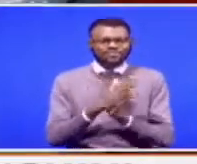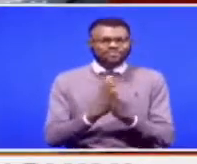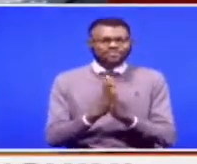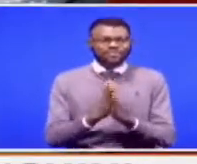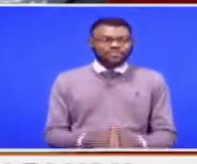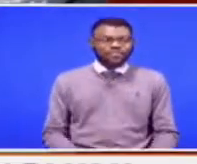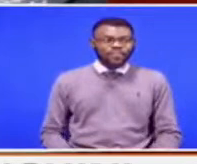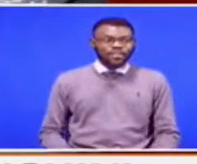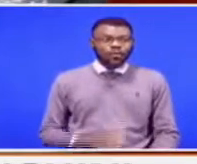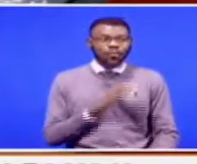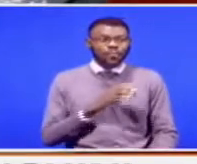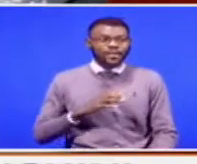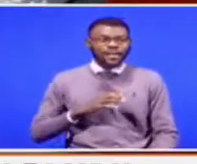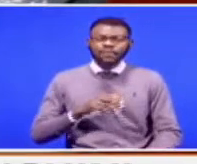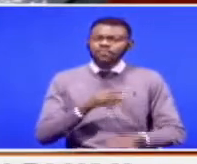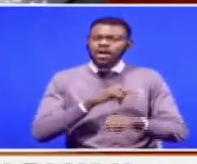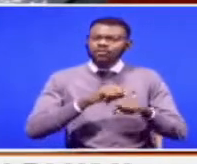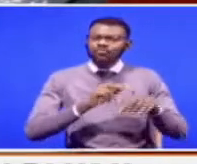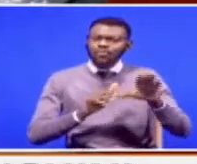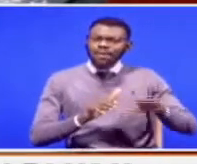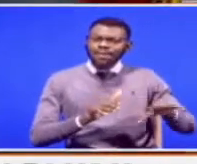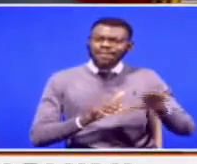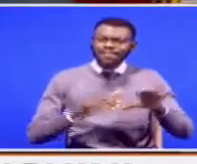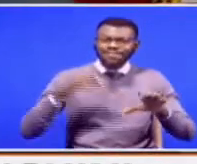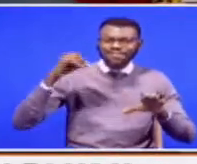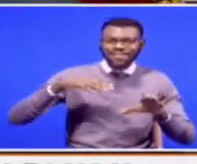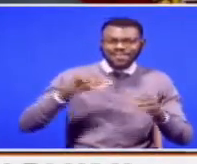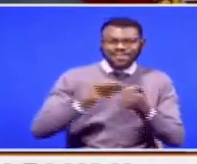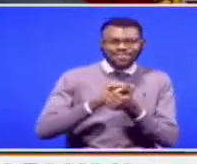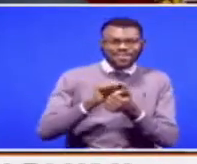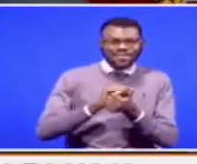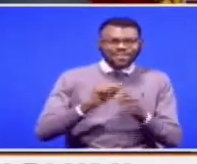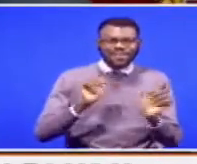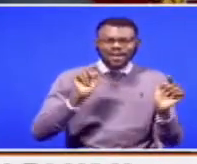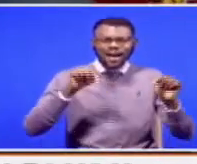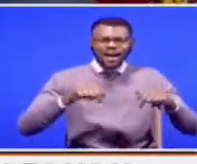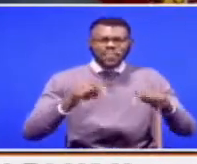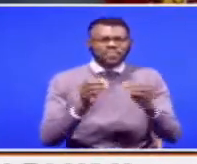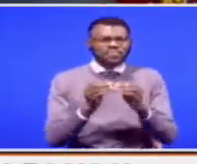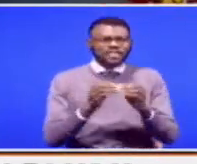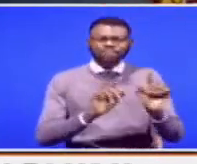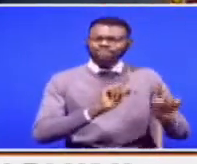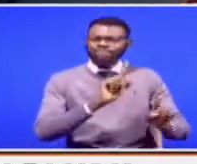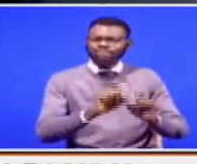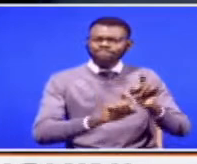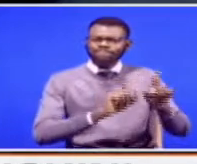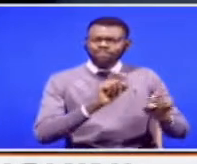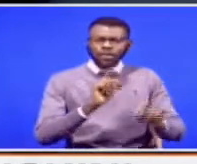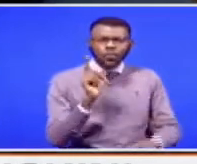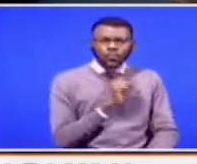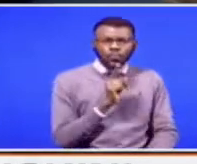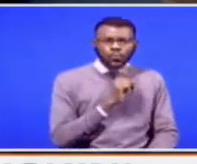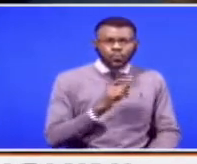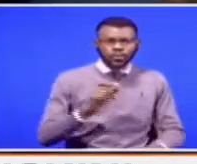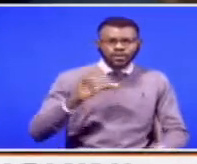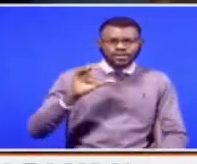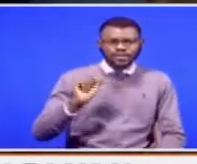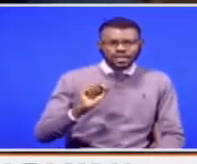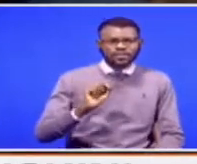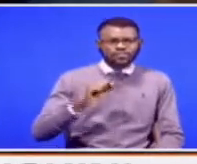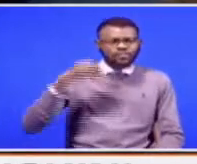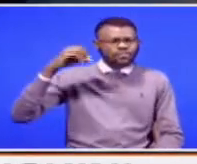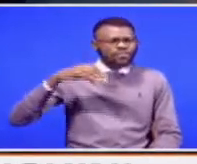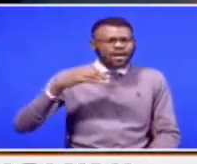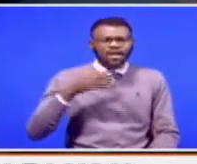Kamati ya bunge la kitaifa kuhusu kawi Ijumaa ilimweka kwenye kiti moto waziri wa kawi Davis Chirchir kutoa maelezo zaidi